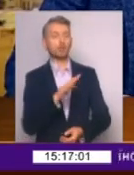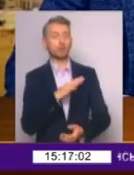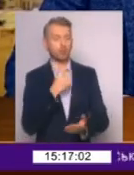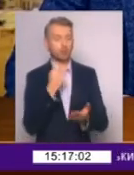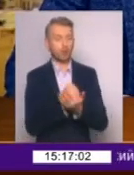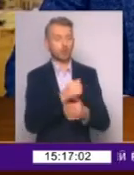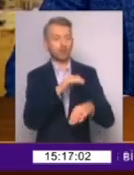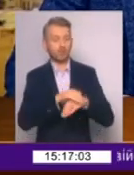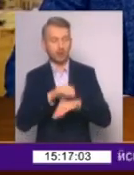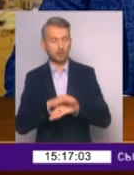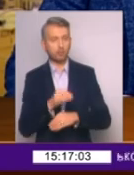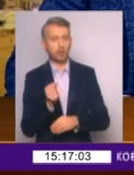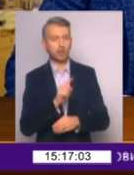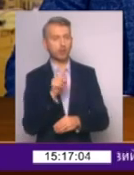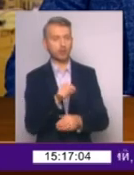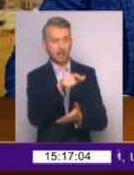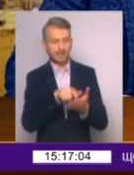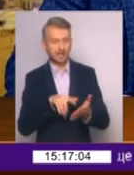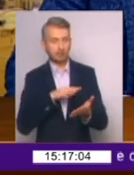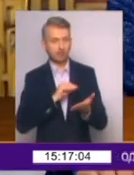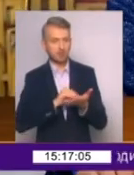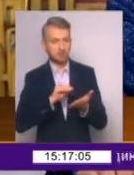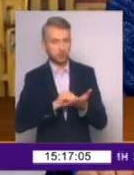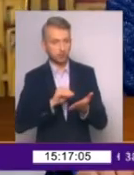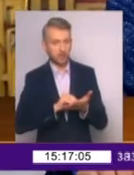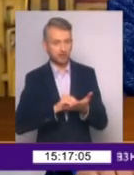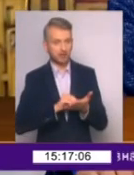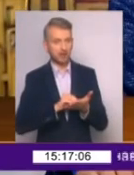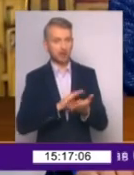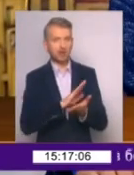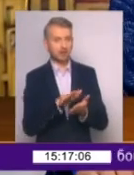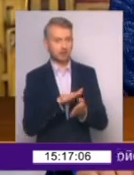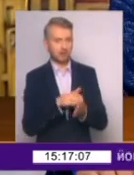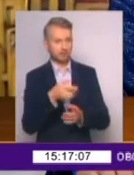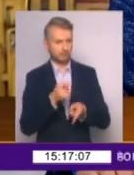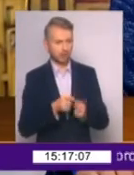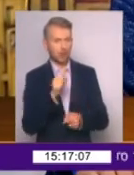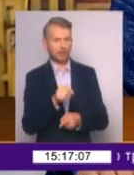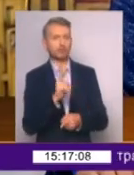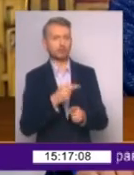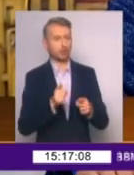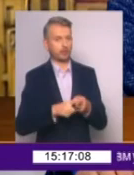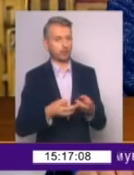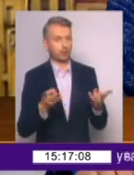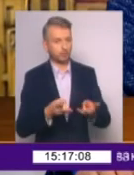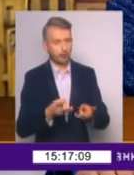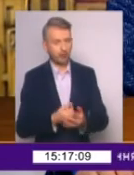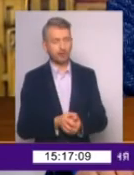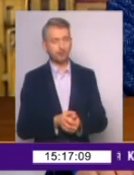факти про те, що ці рецепти виписувались, скажімо, не зовсім дійсно тим, хто в цьому потребував,